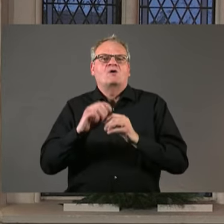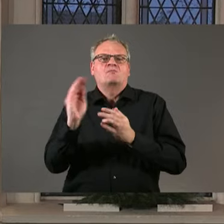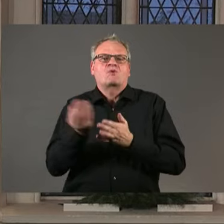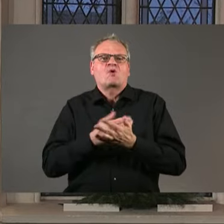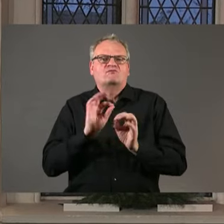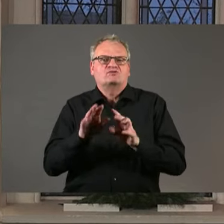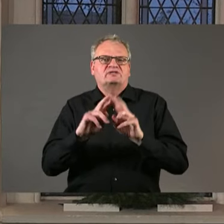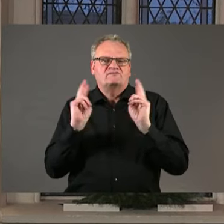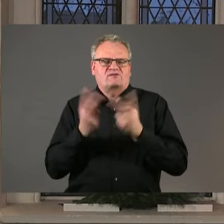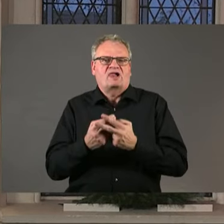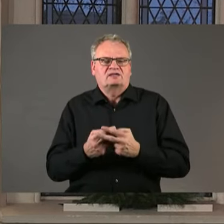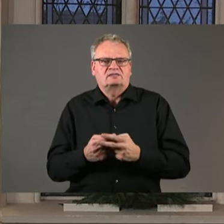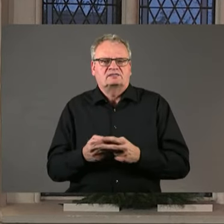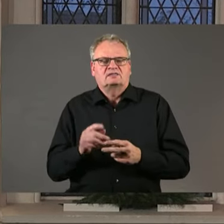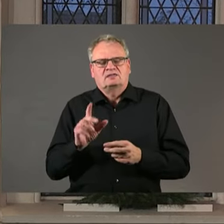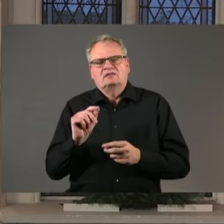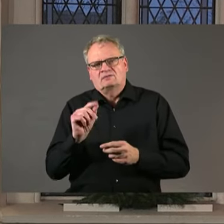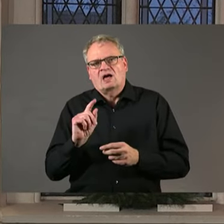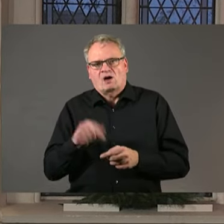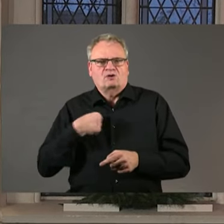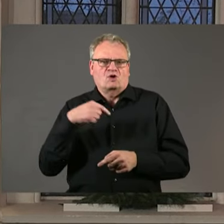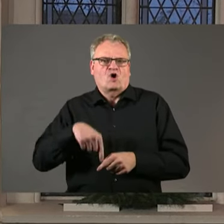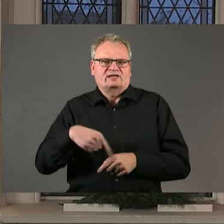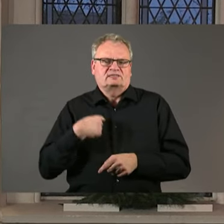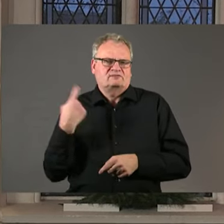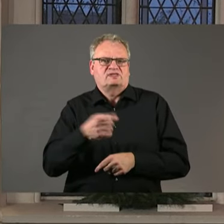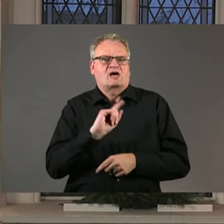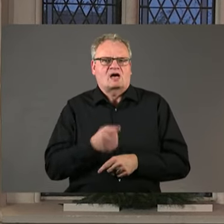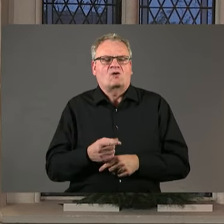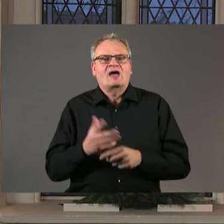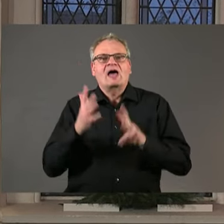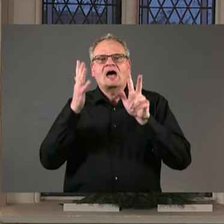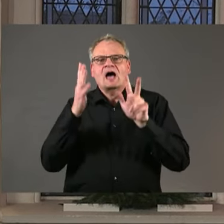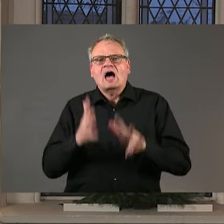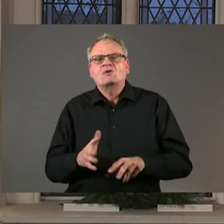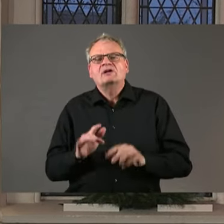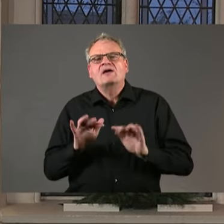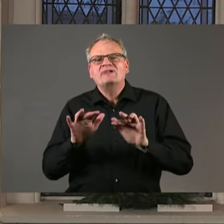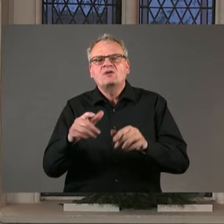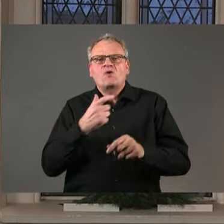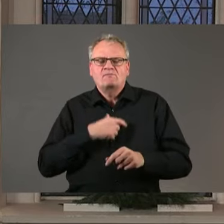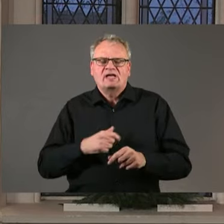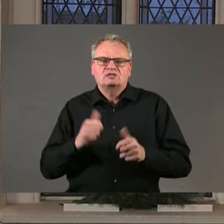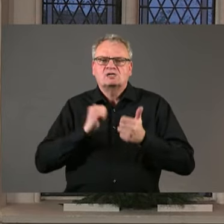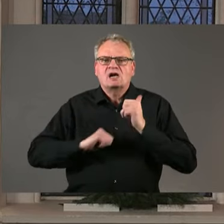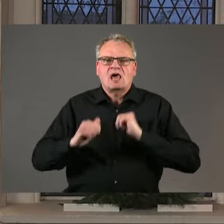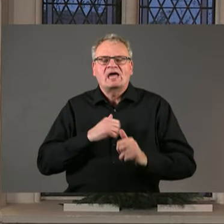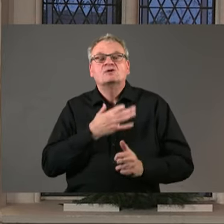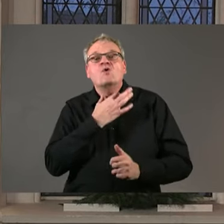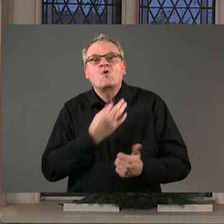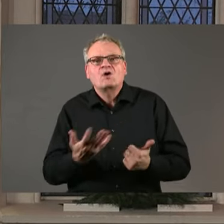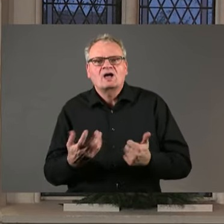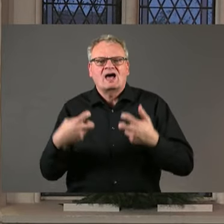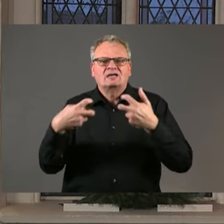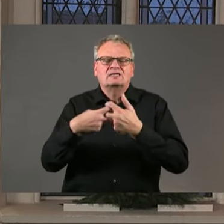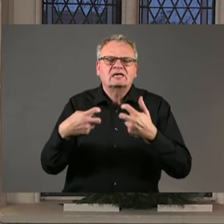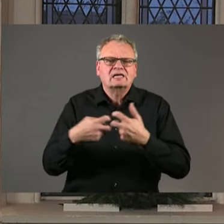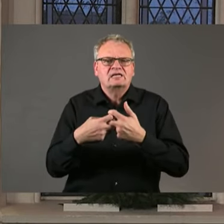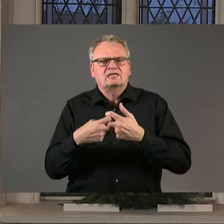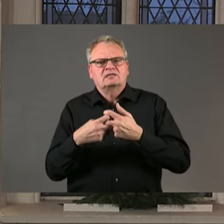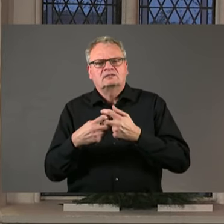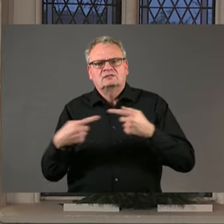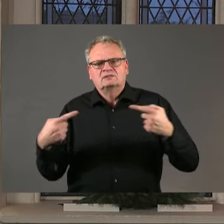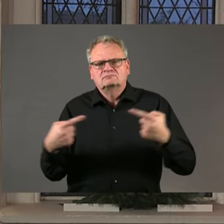Fast 800 Millionen Menschen leiden weltweit an Hunger. Das liegt an Kriegen und an Konflikten und an den Folgen